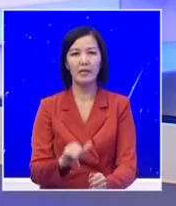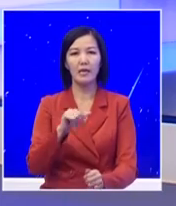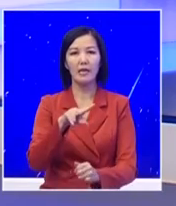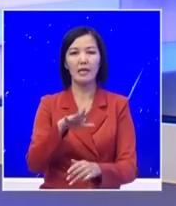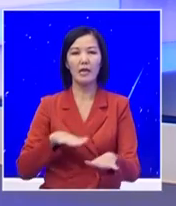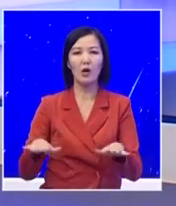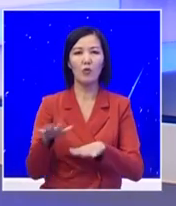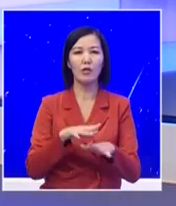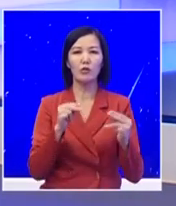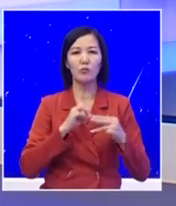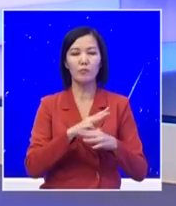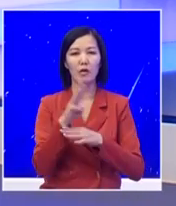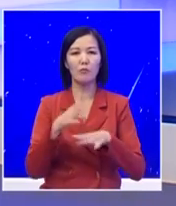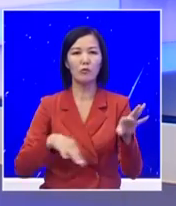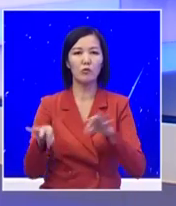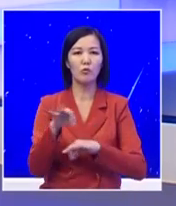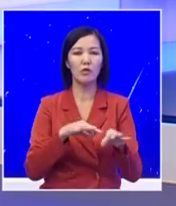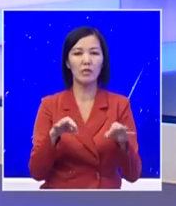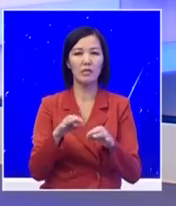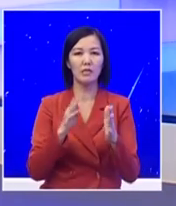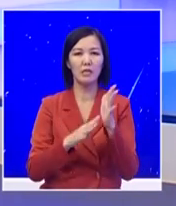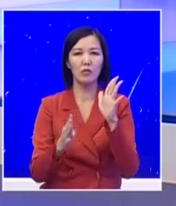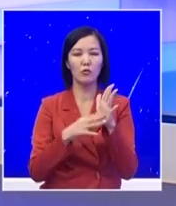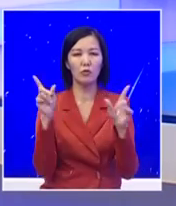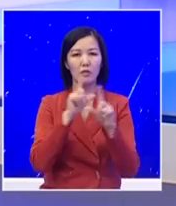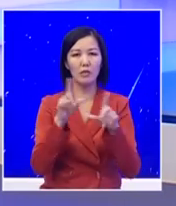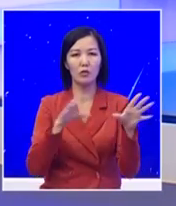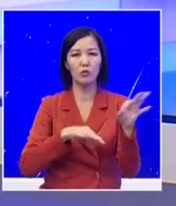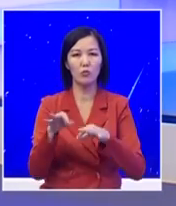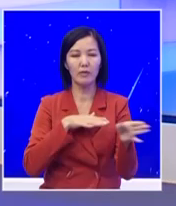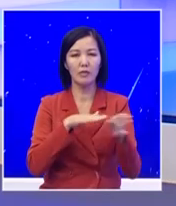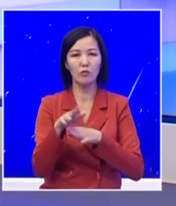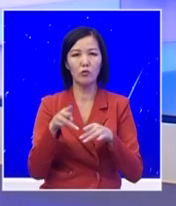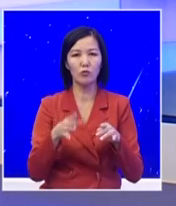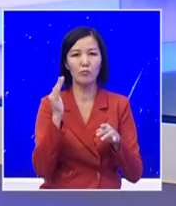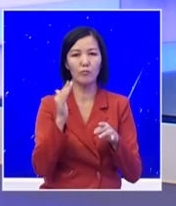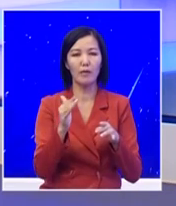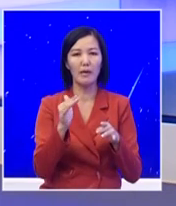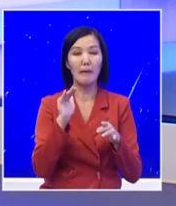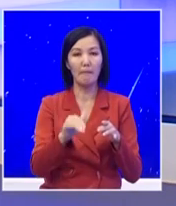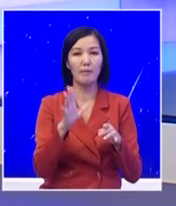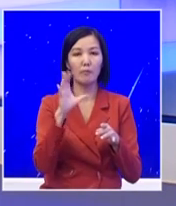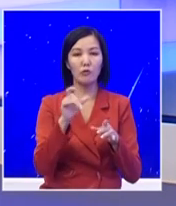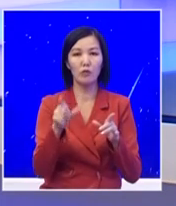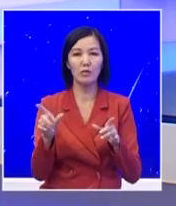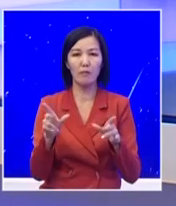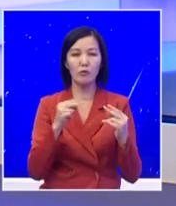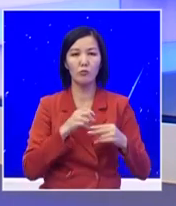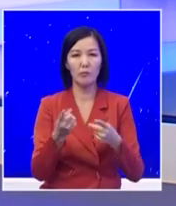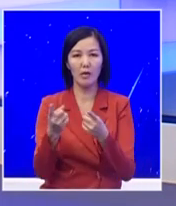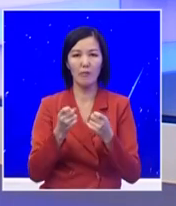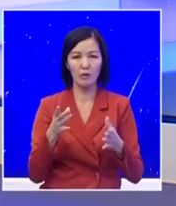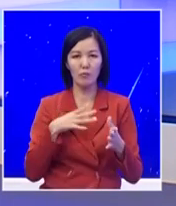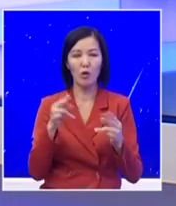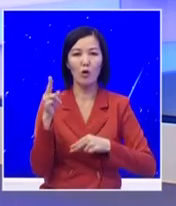Іле ауданында жұмыспен қамтудың жол картасы аясында 89 нысан жобасы іске асуда. 3500 азамат жұмыспен қамтылып